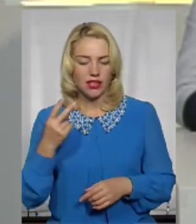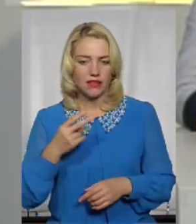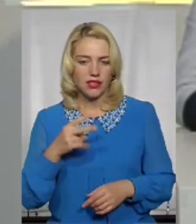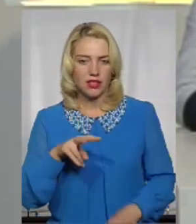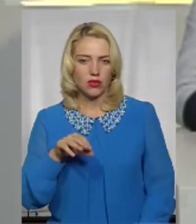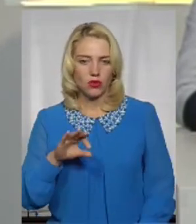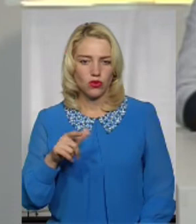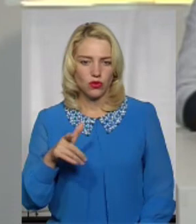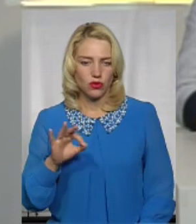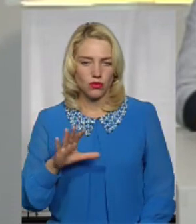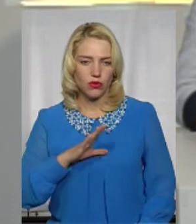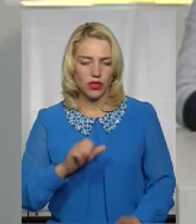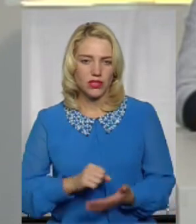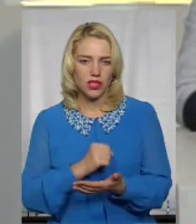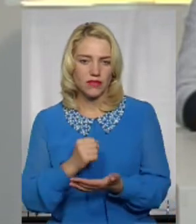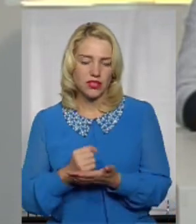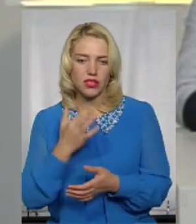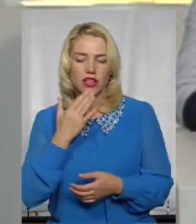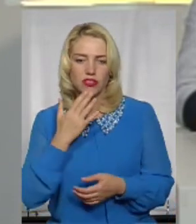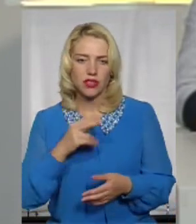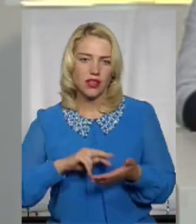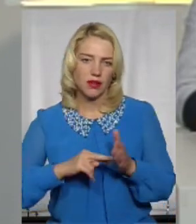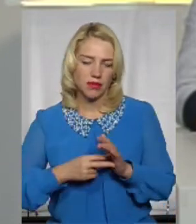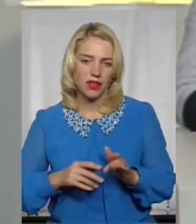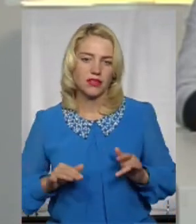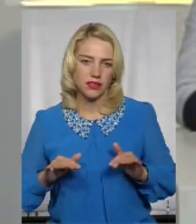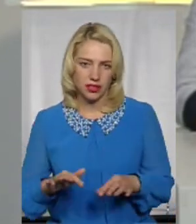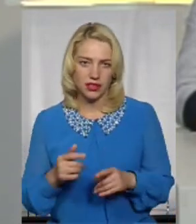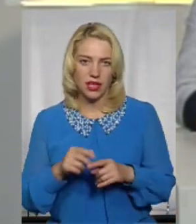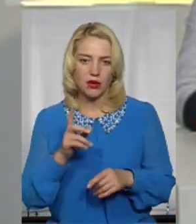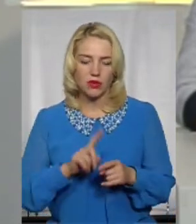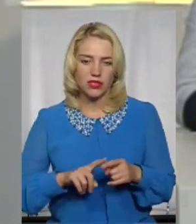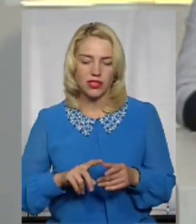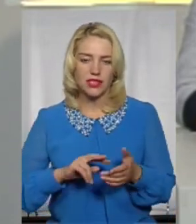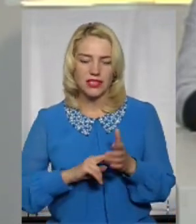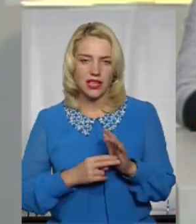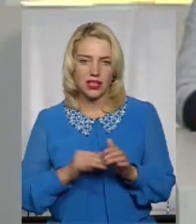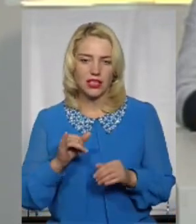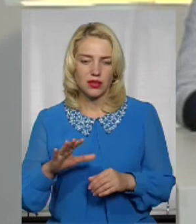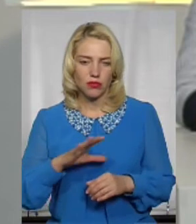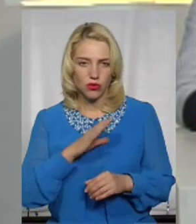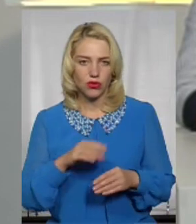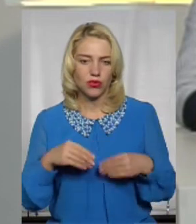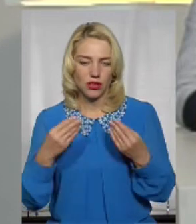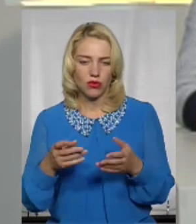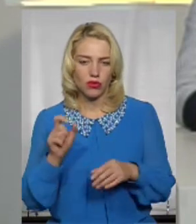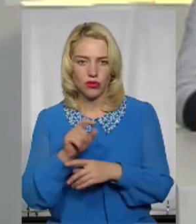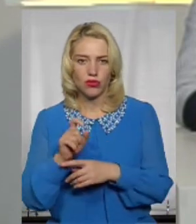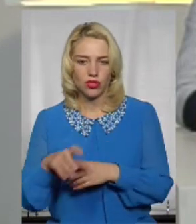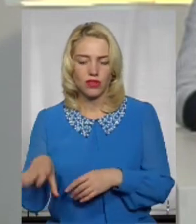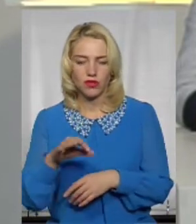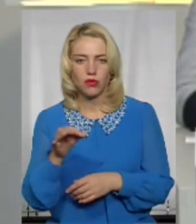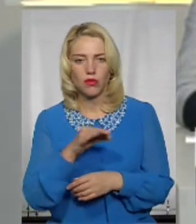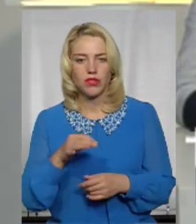20 лютого була затверджена національний план дій по даній стратегії, і було дано доручення всім